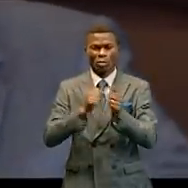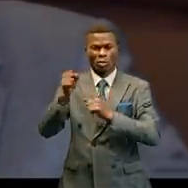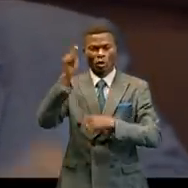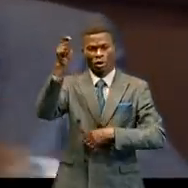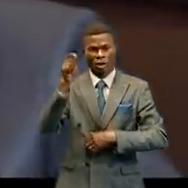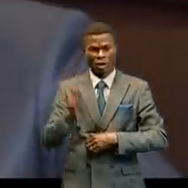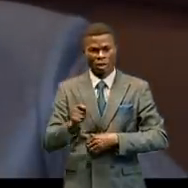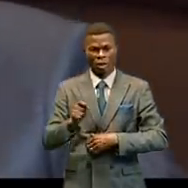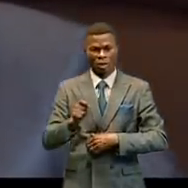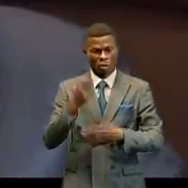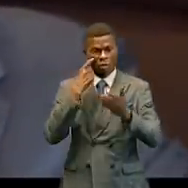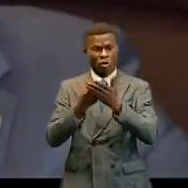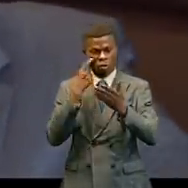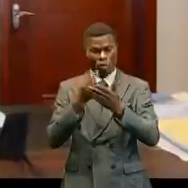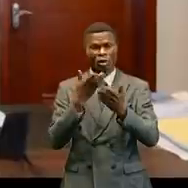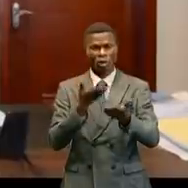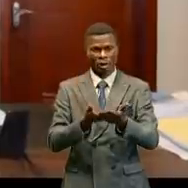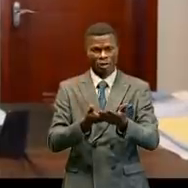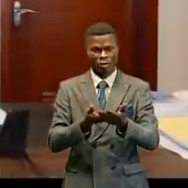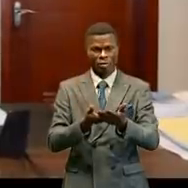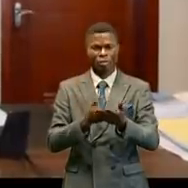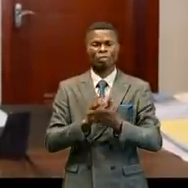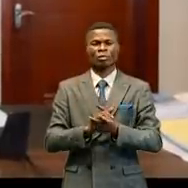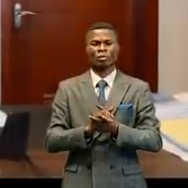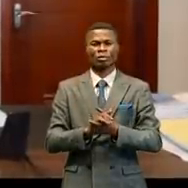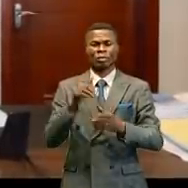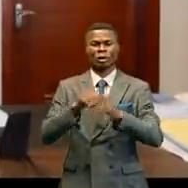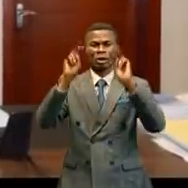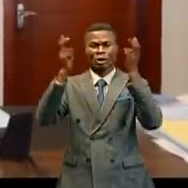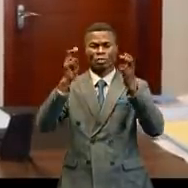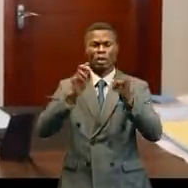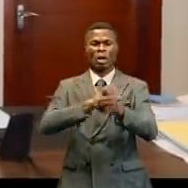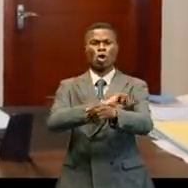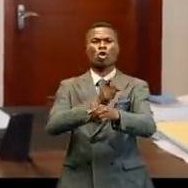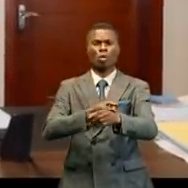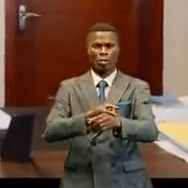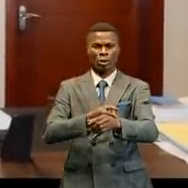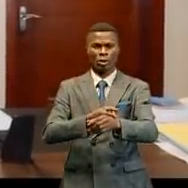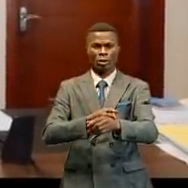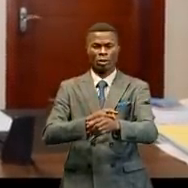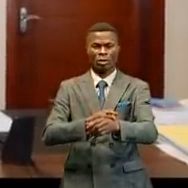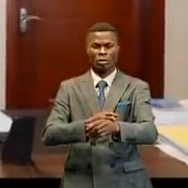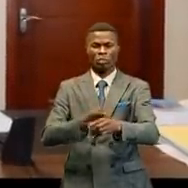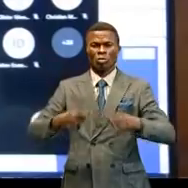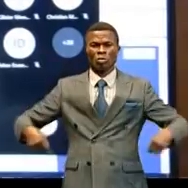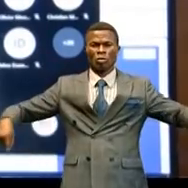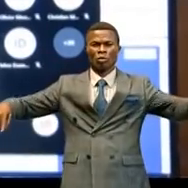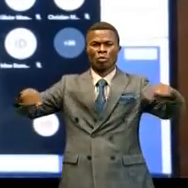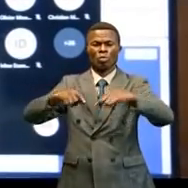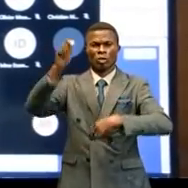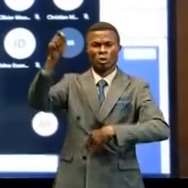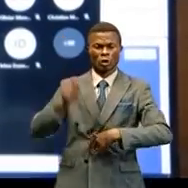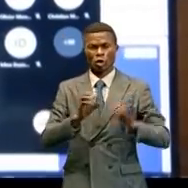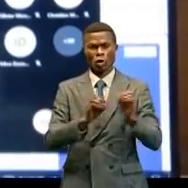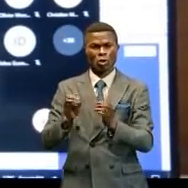ont également été enregistrés. Dans la ville de Goma, le bouclage effectué par les forces de